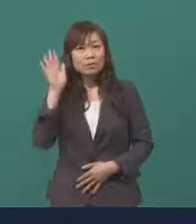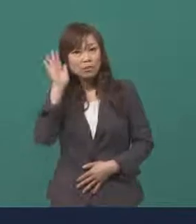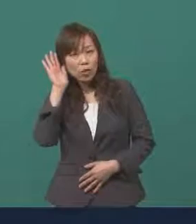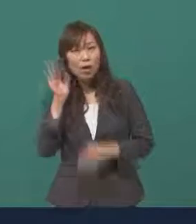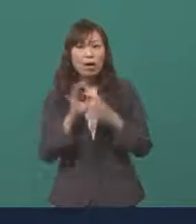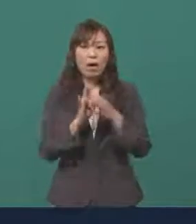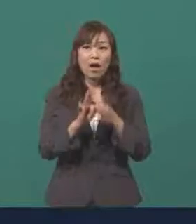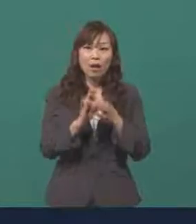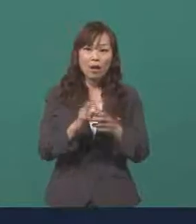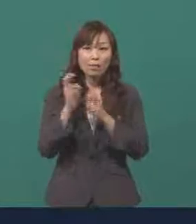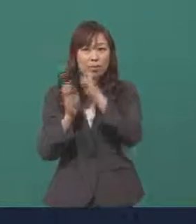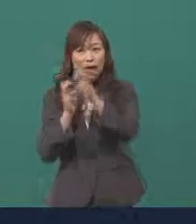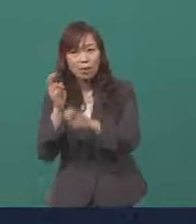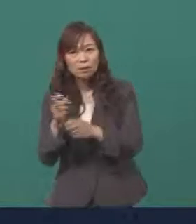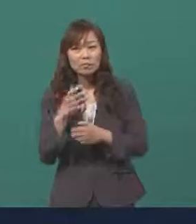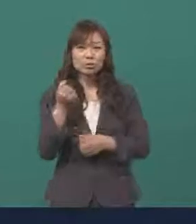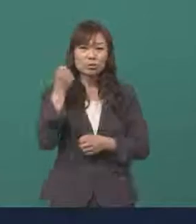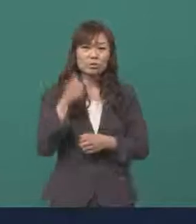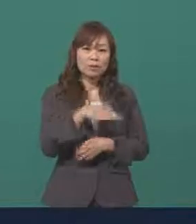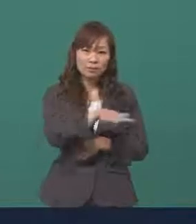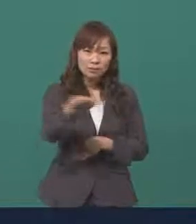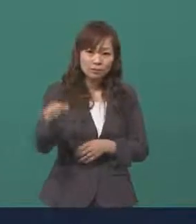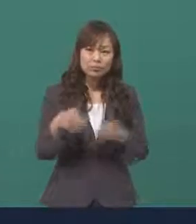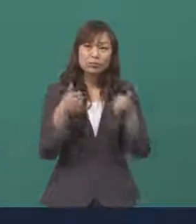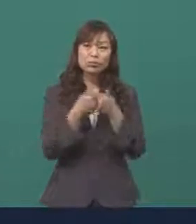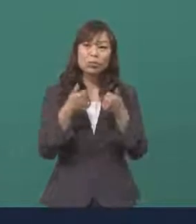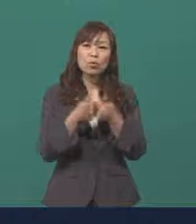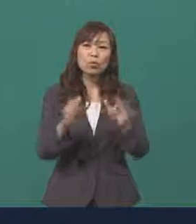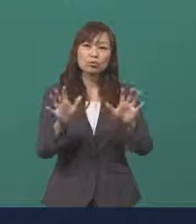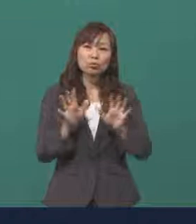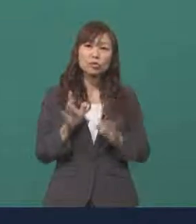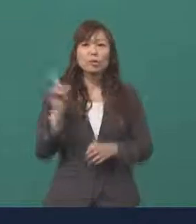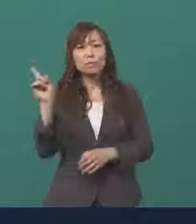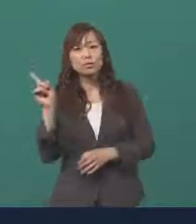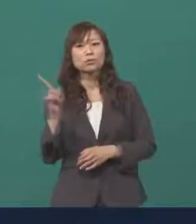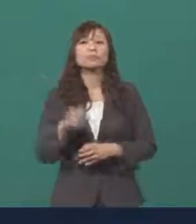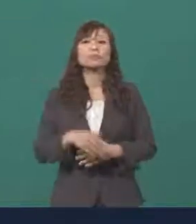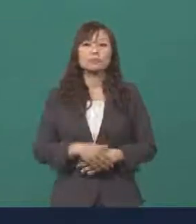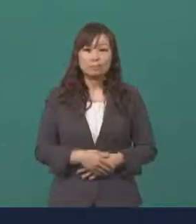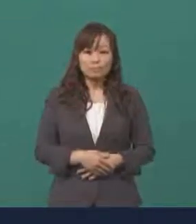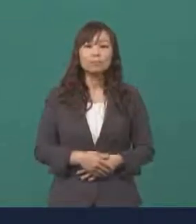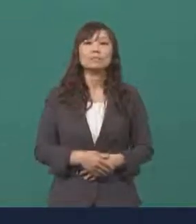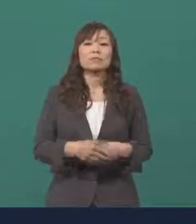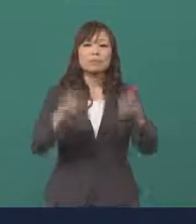次に聞こえに関するお悩みをお持ちの方、ご相談に応じます。